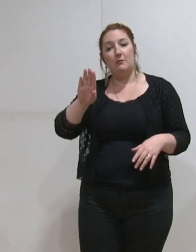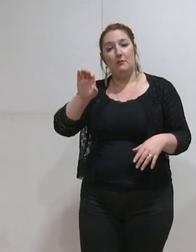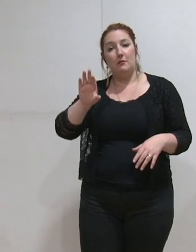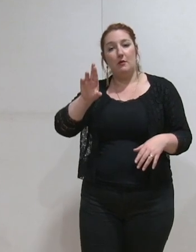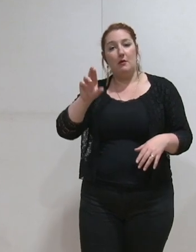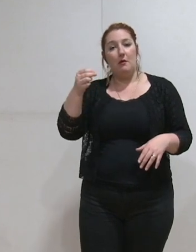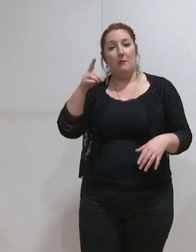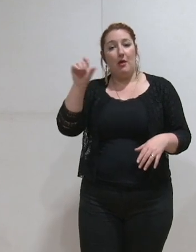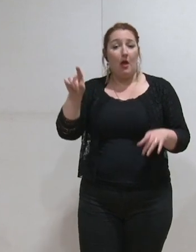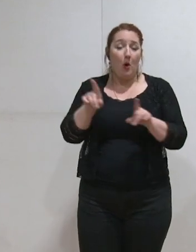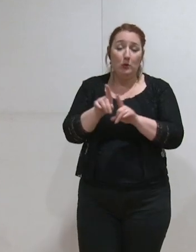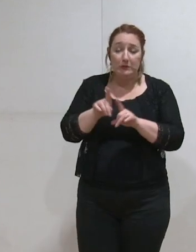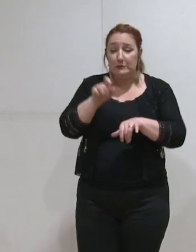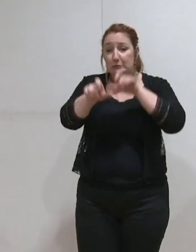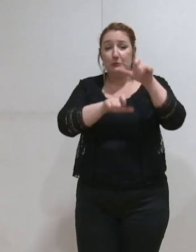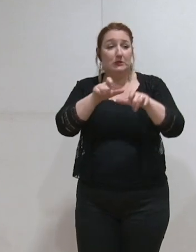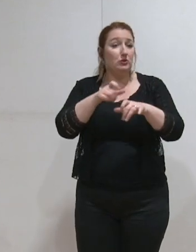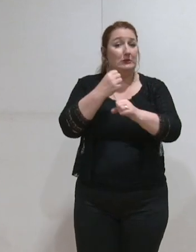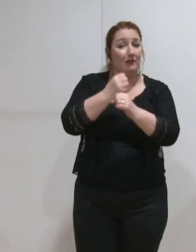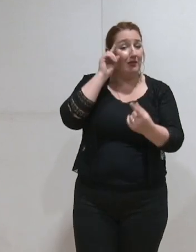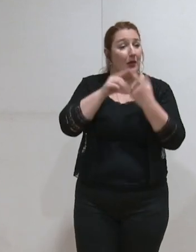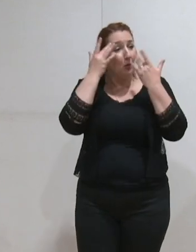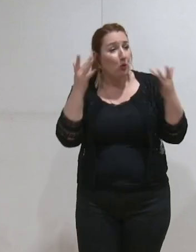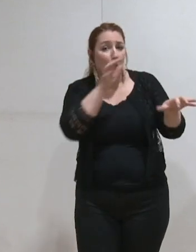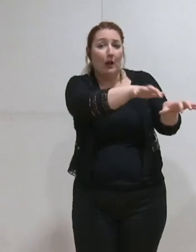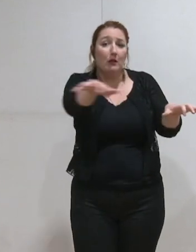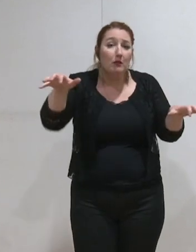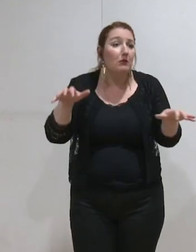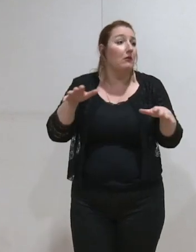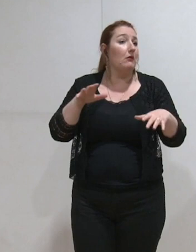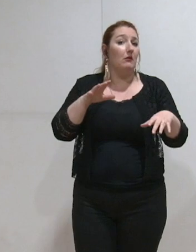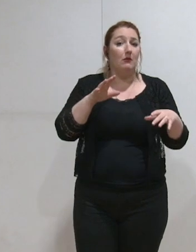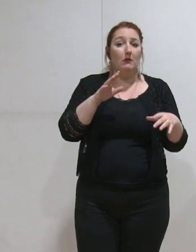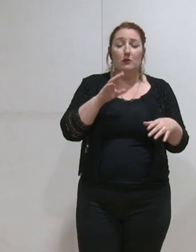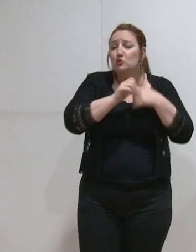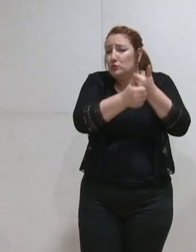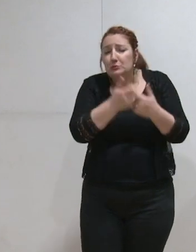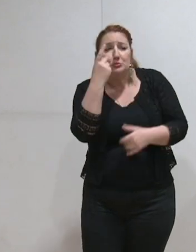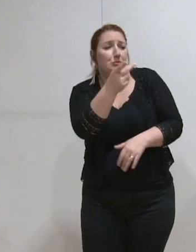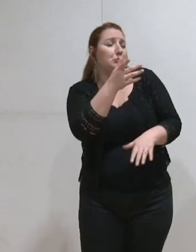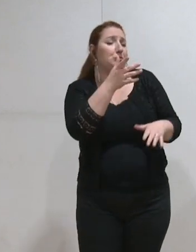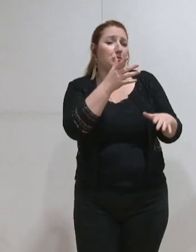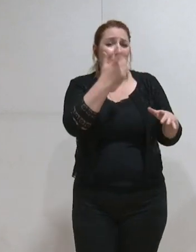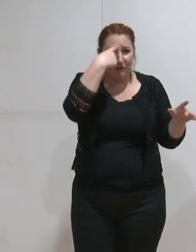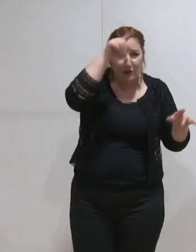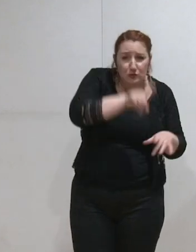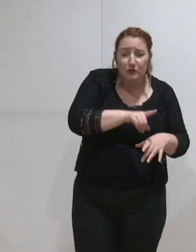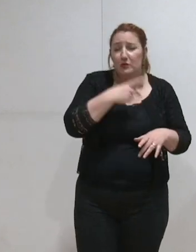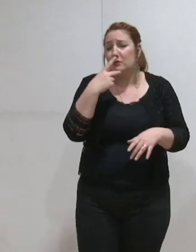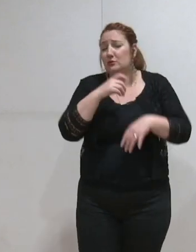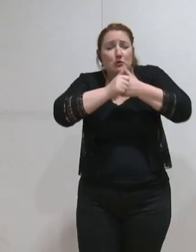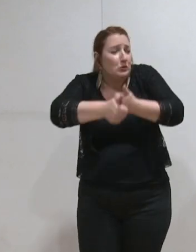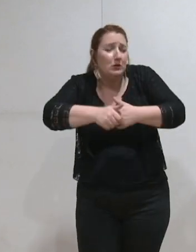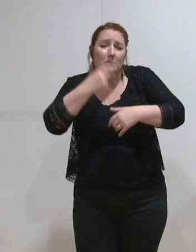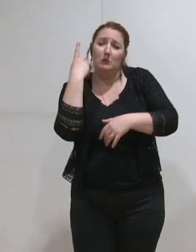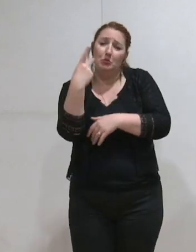acteurs culturels de la ville dans leur différentes sensibilités dans différents modes d'action que de continuer cette politique culturelle qui est